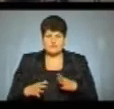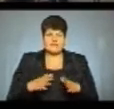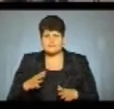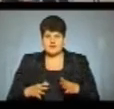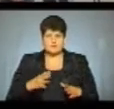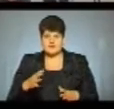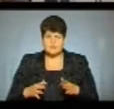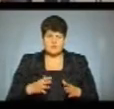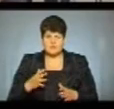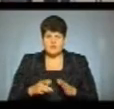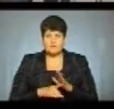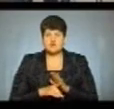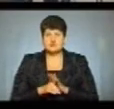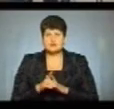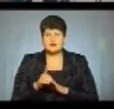тренування, тренування. Починав